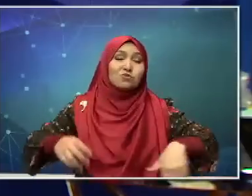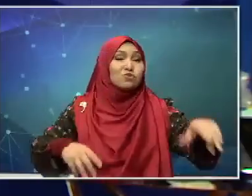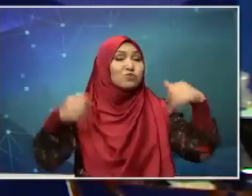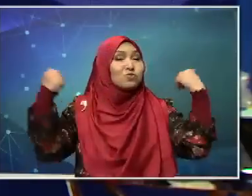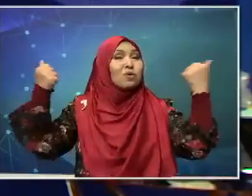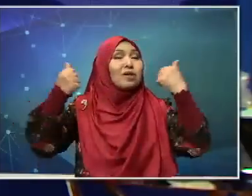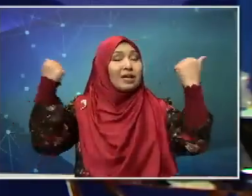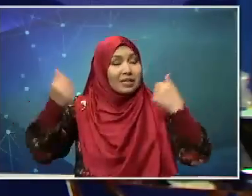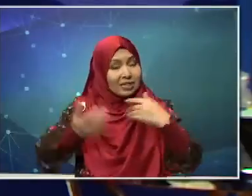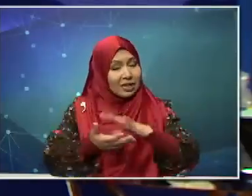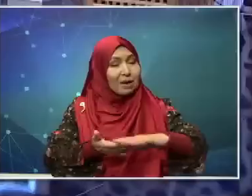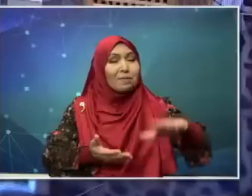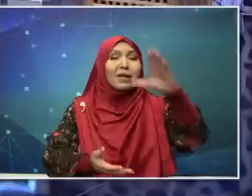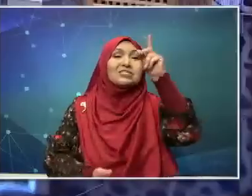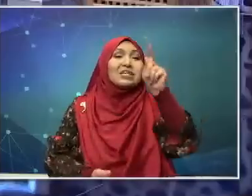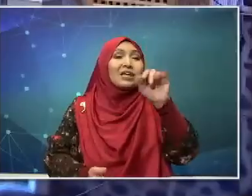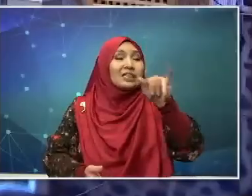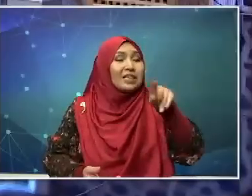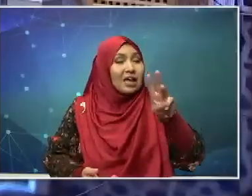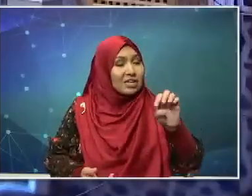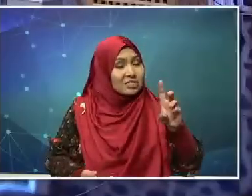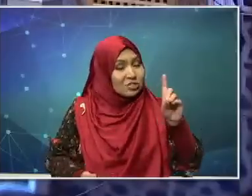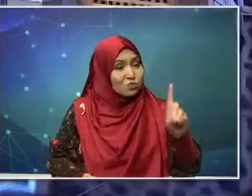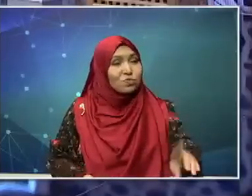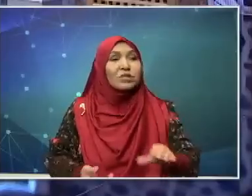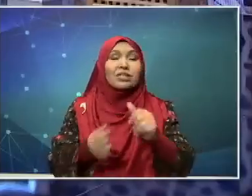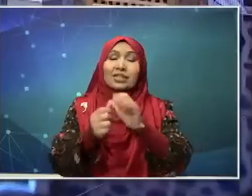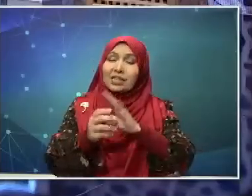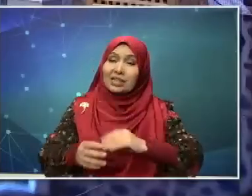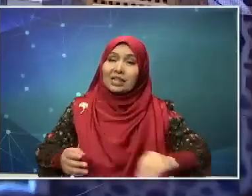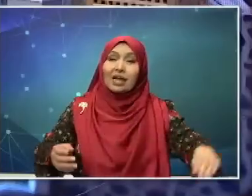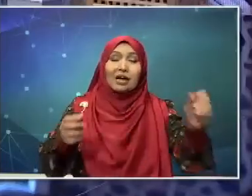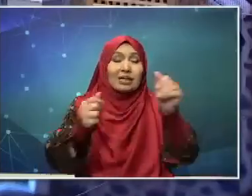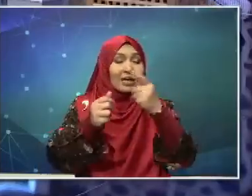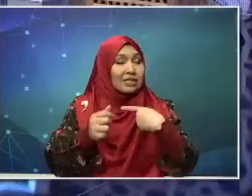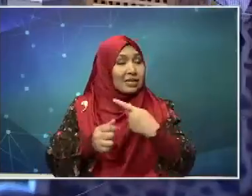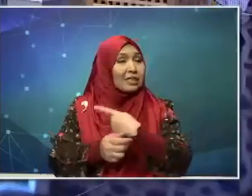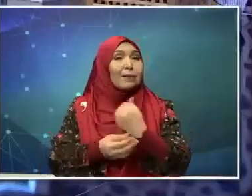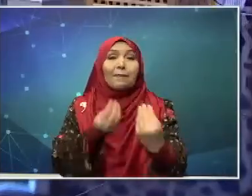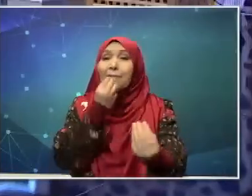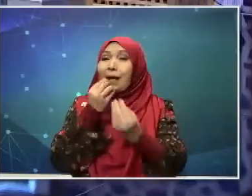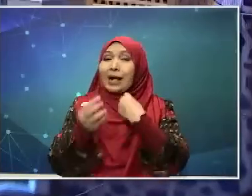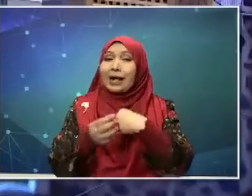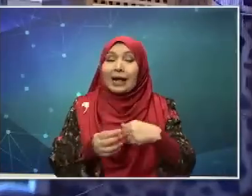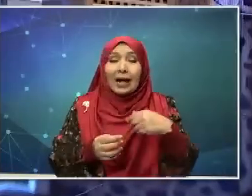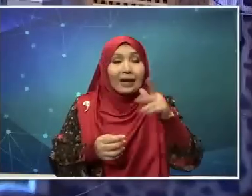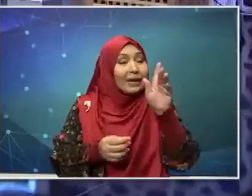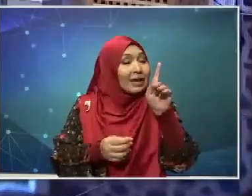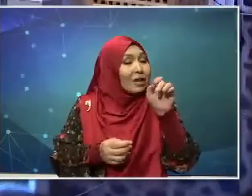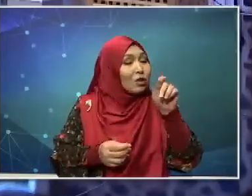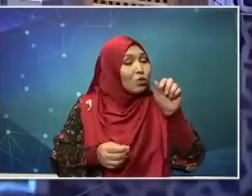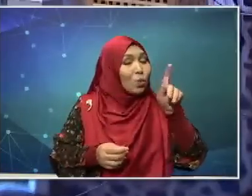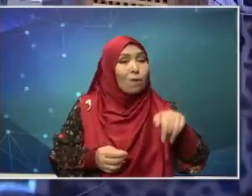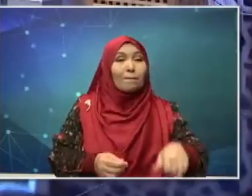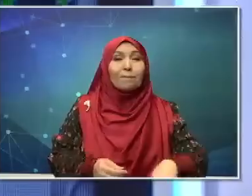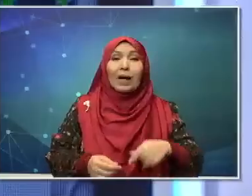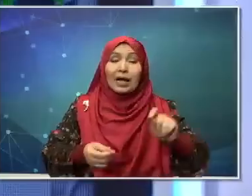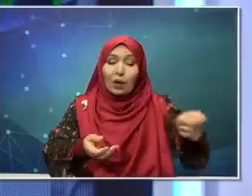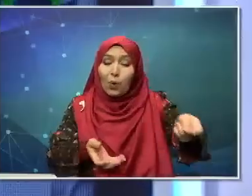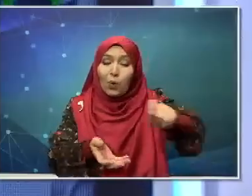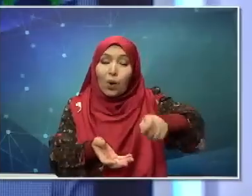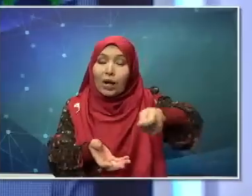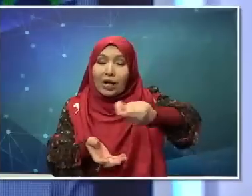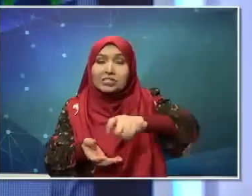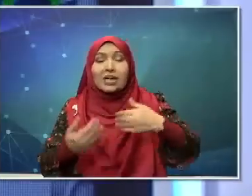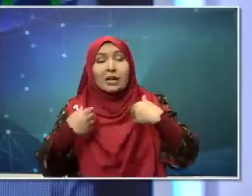ditengah belajar tajwid sedekah betul itu selain itu sambil tentu makan ketupat tuh Gan buah kacang PHD